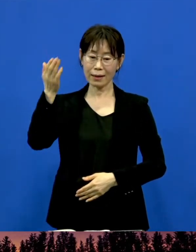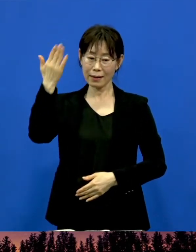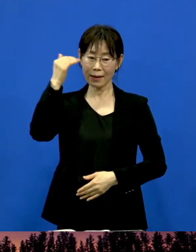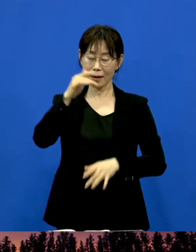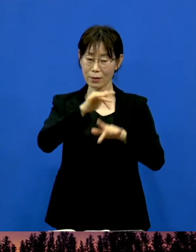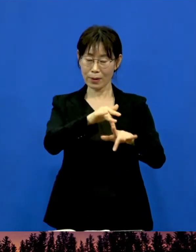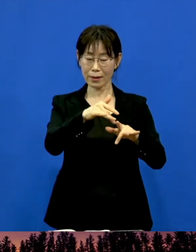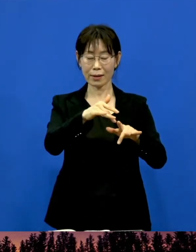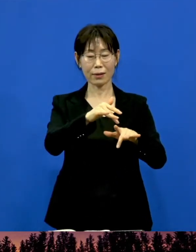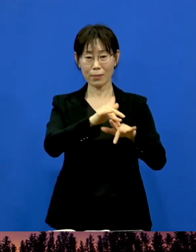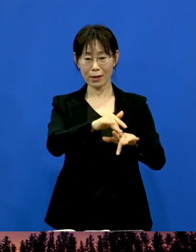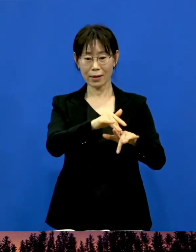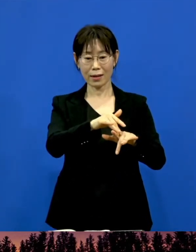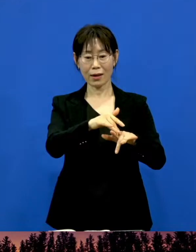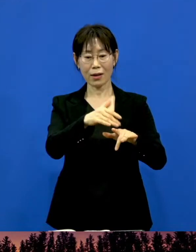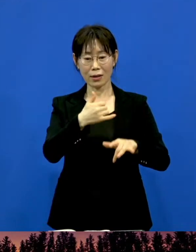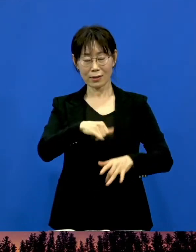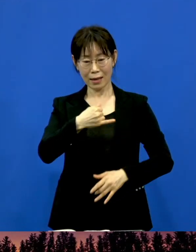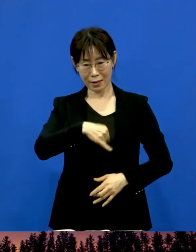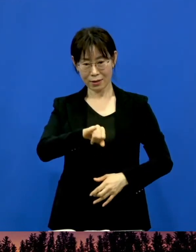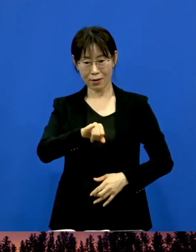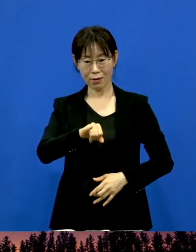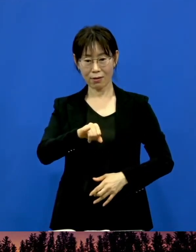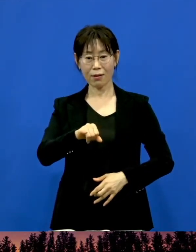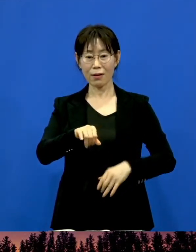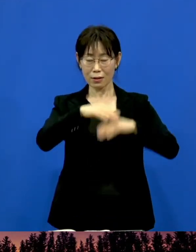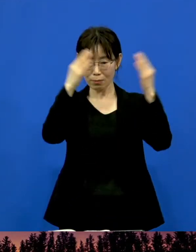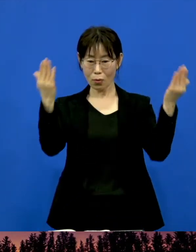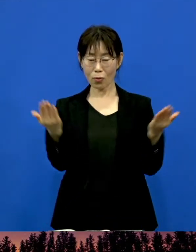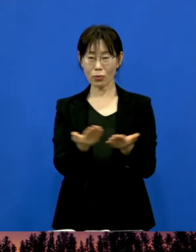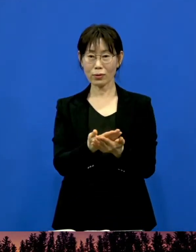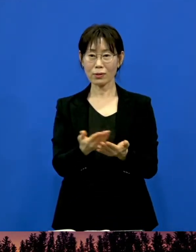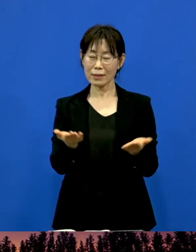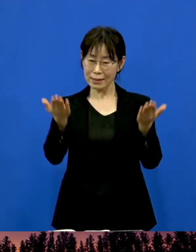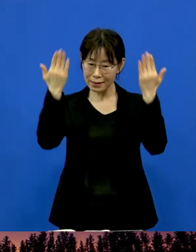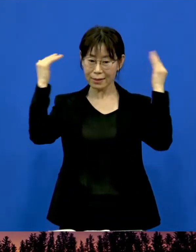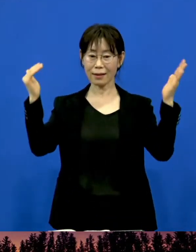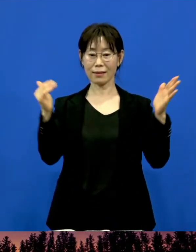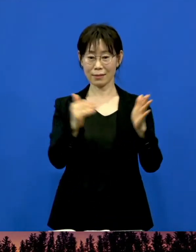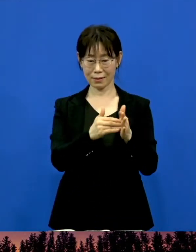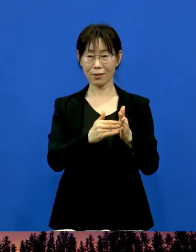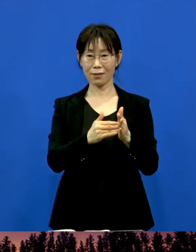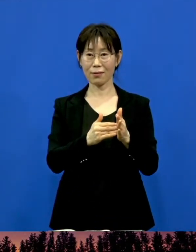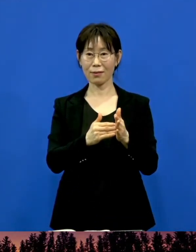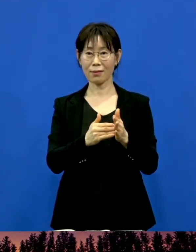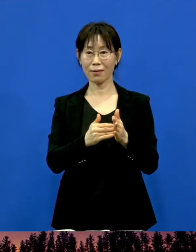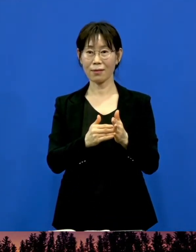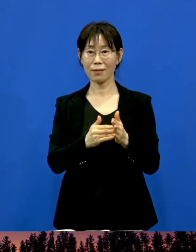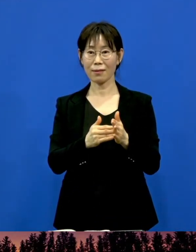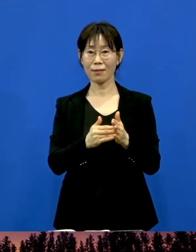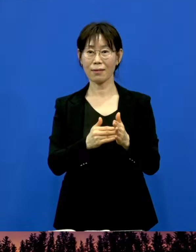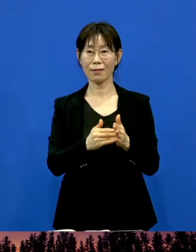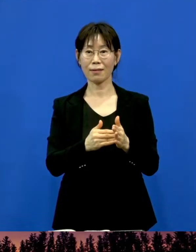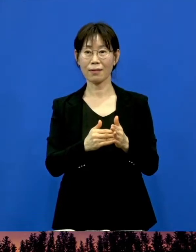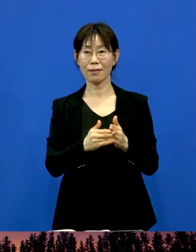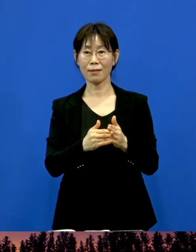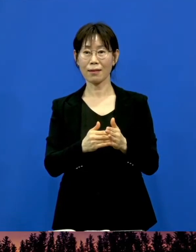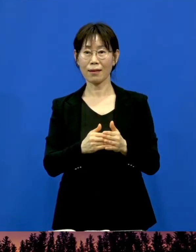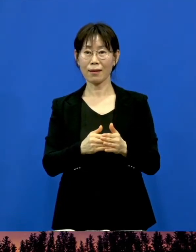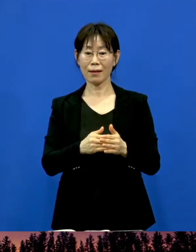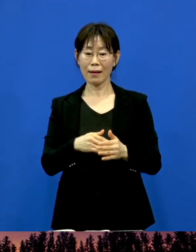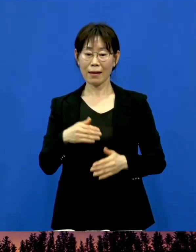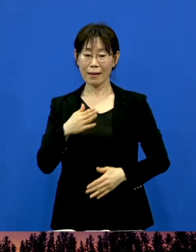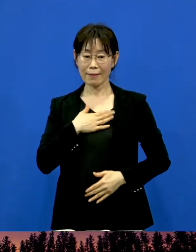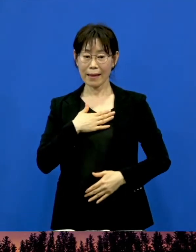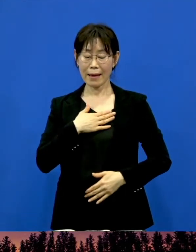살아가는 삶의 방식이 다 지나가 버리고, 그래서 내가 욕망하던 것을 체험으로 내 삶을 업그레이드하던 그런 것들이 아니라 그것은